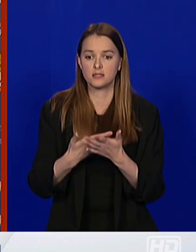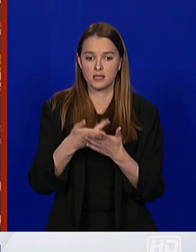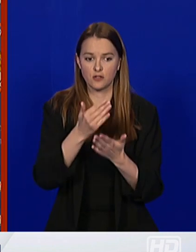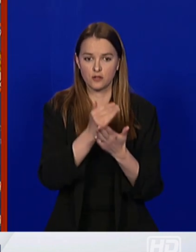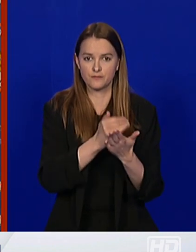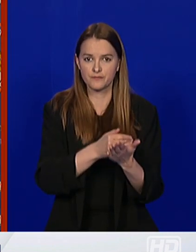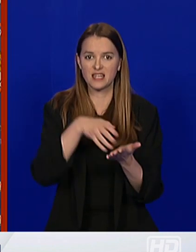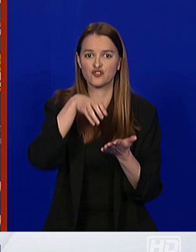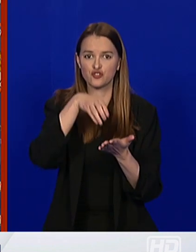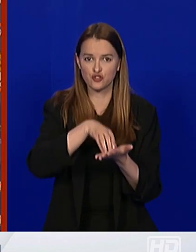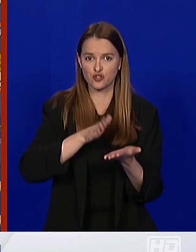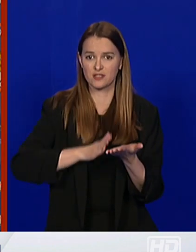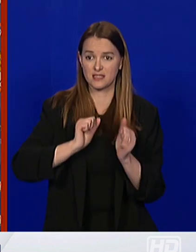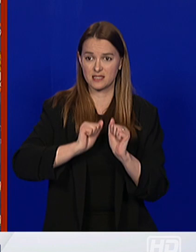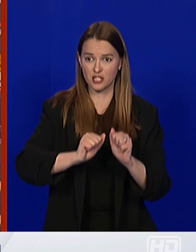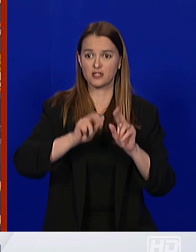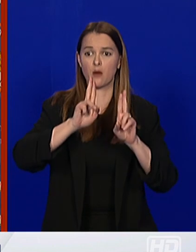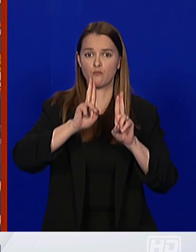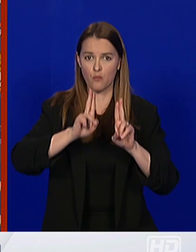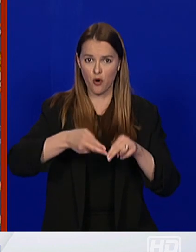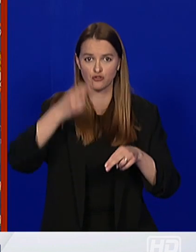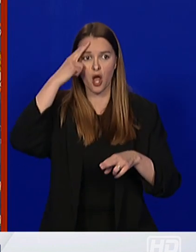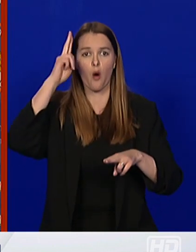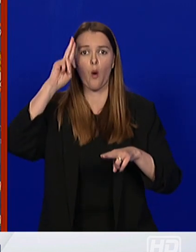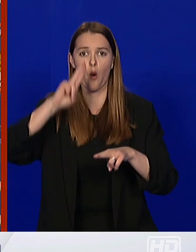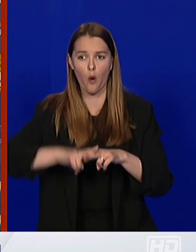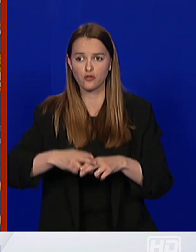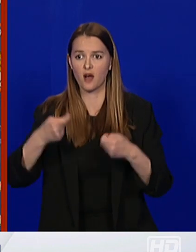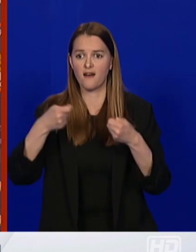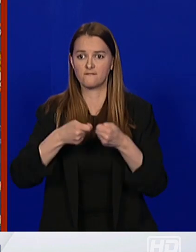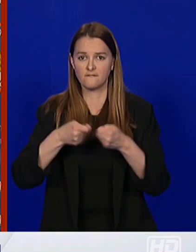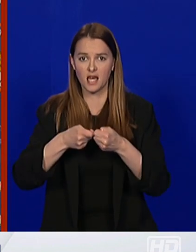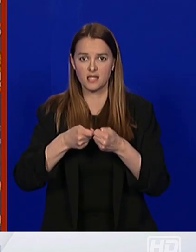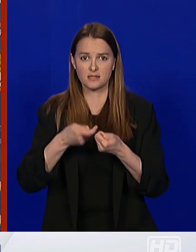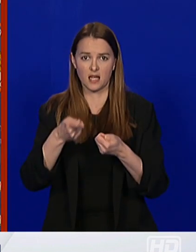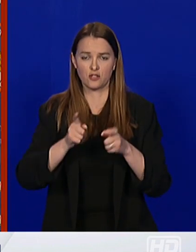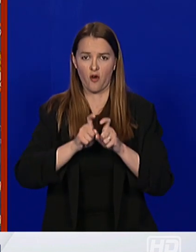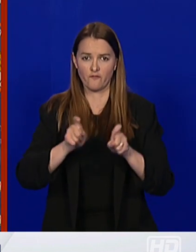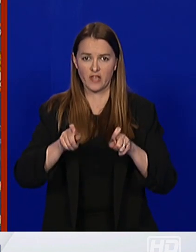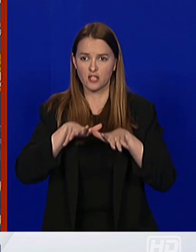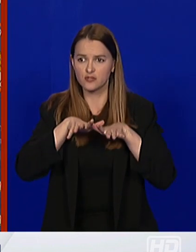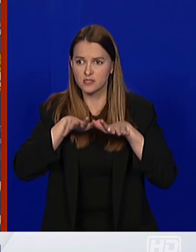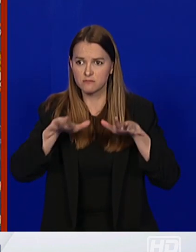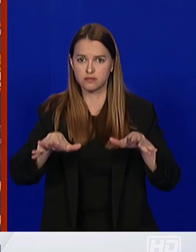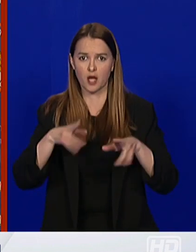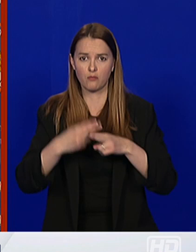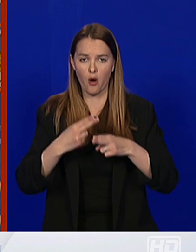proglašene epidemije koju proglašava ministar zdravstva, kako bi